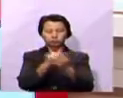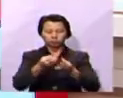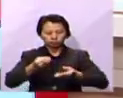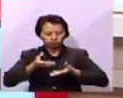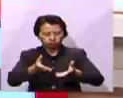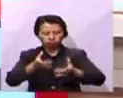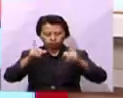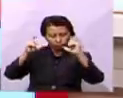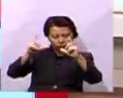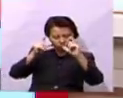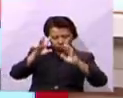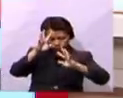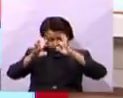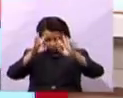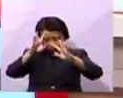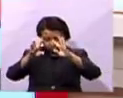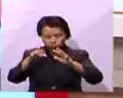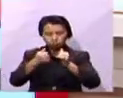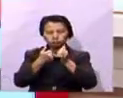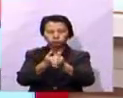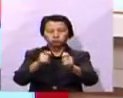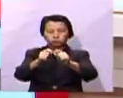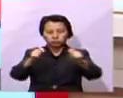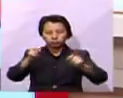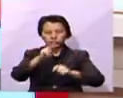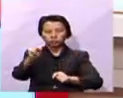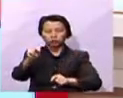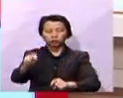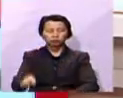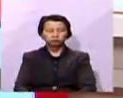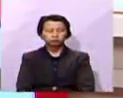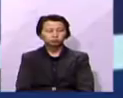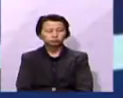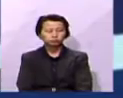menyumbang foto-foto kreatif bercirikan tempatan.